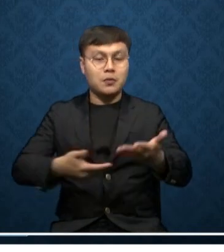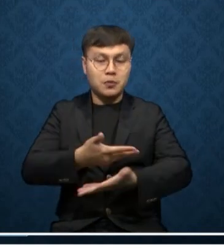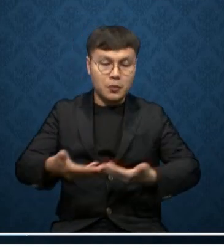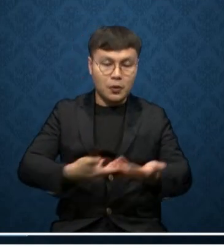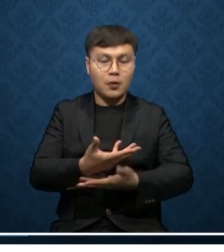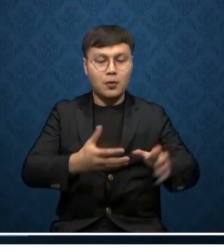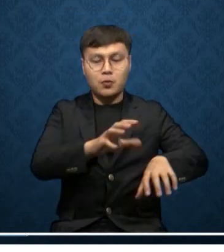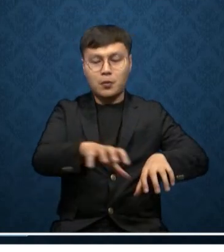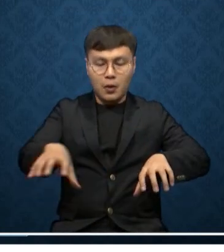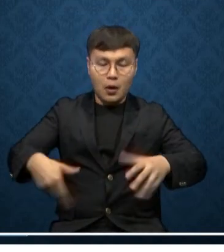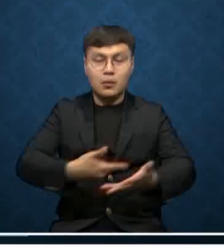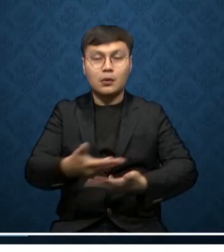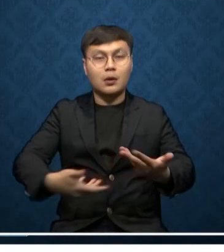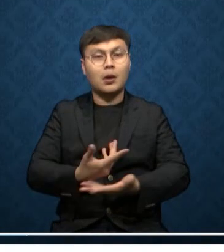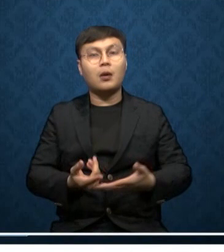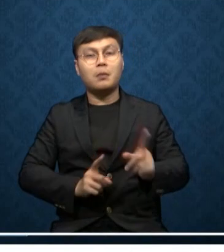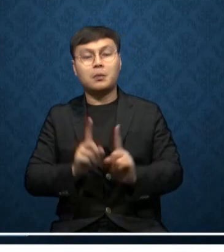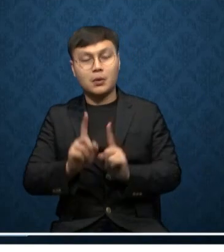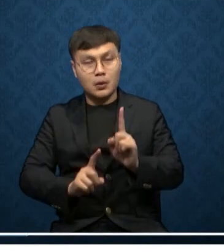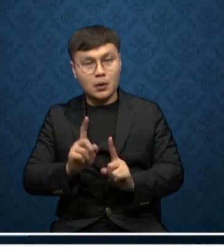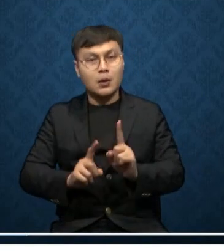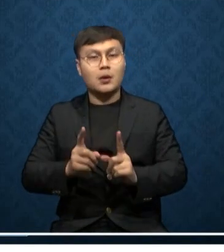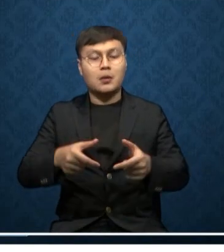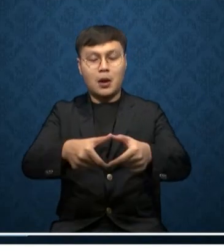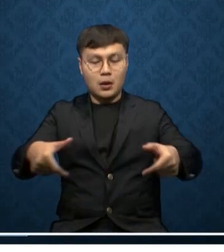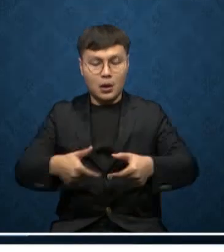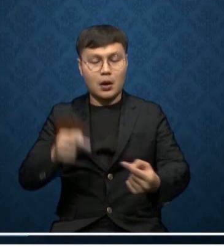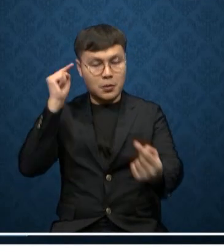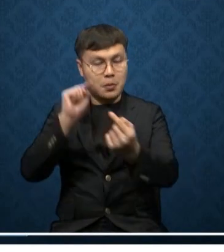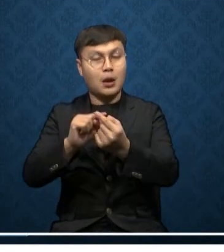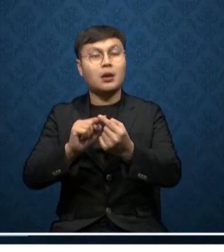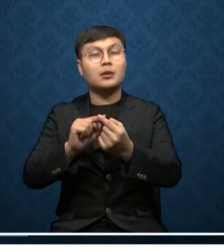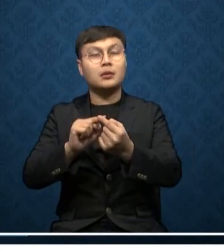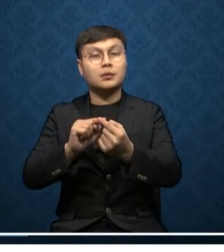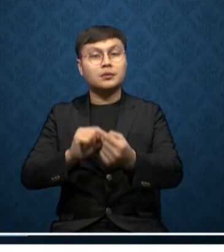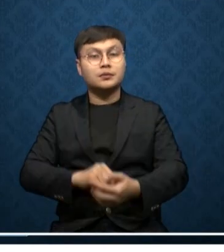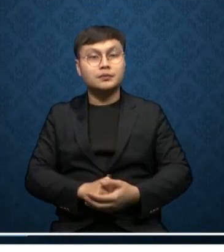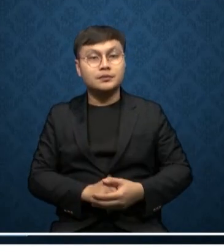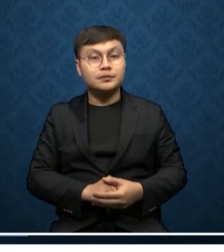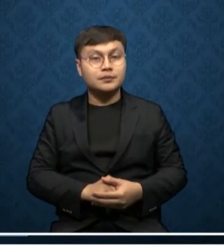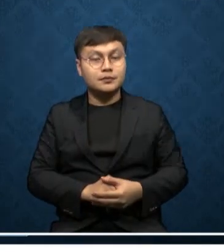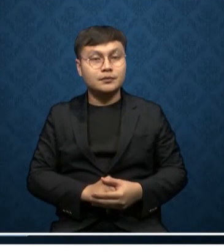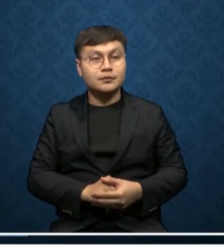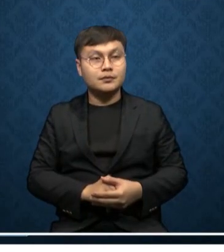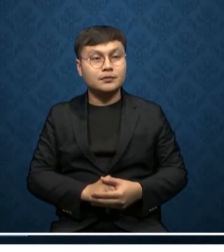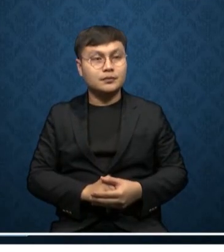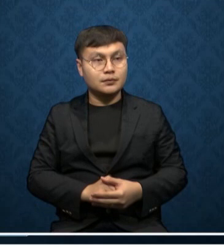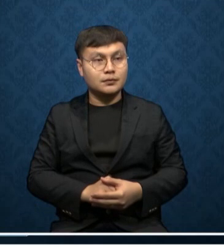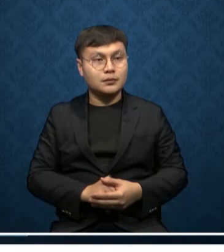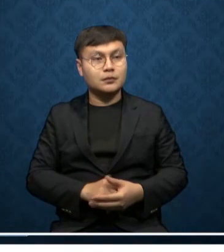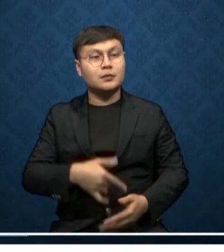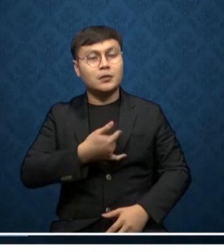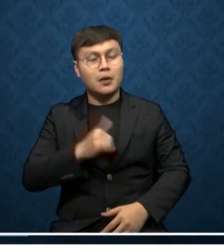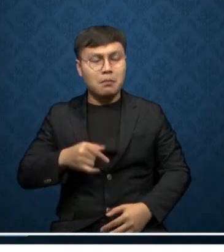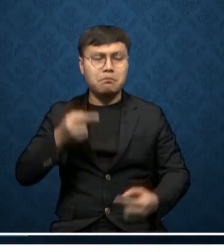โดยงานที่เกี่ยวข้องนะครับในการวัดผลผลิตก็ร่วมรายงานเป้าหมายที่ชัดเจนนะครับอย่างที่กราบเรียนไนะครับว่าบางครั้งเป้าหมาย